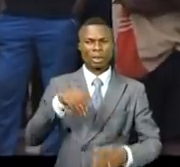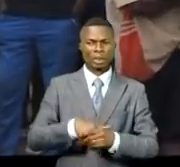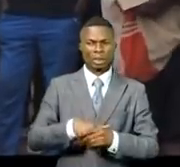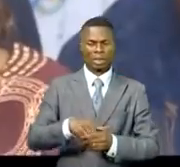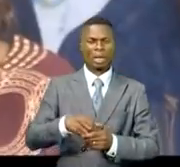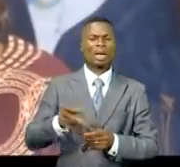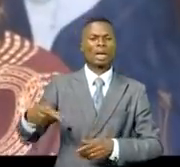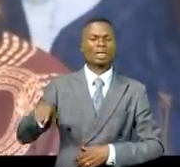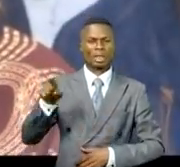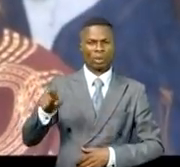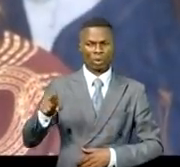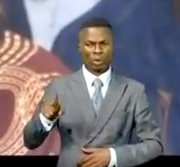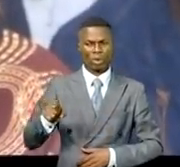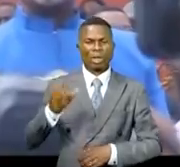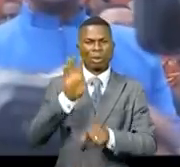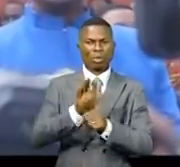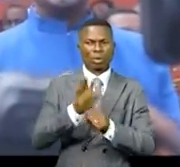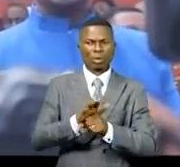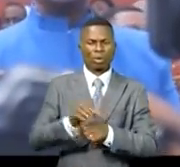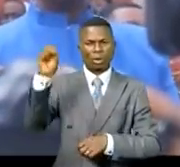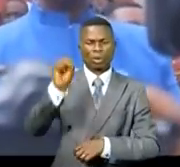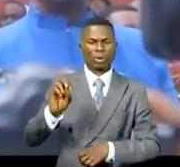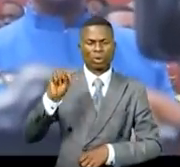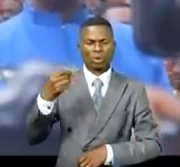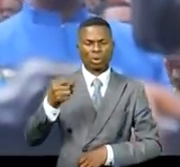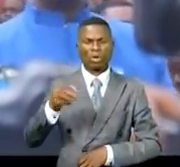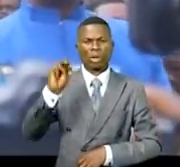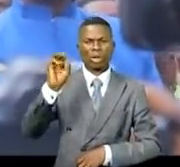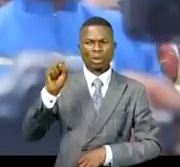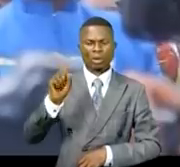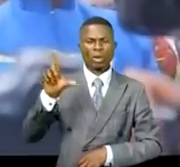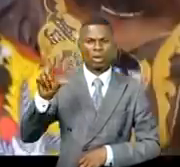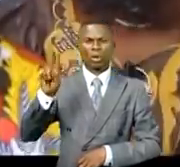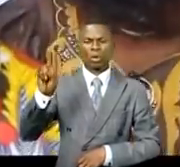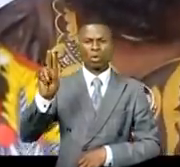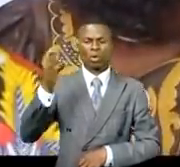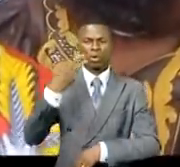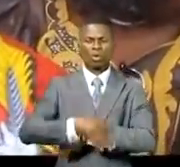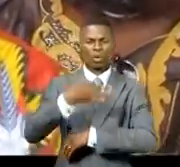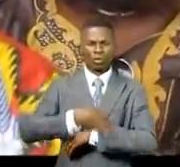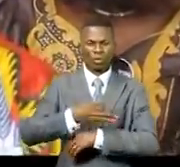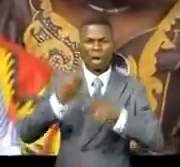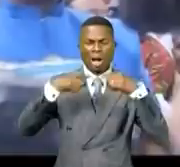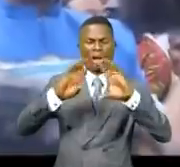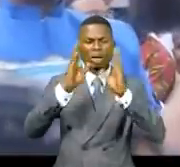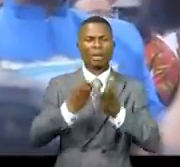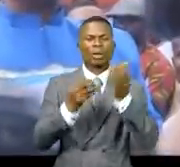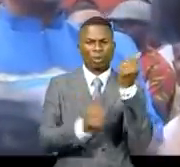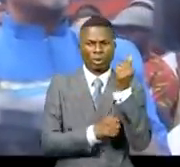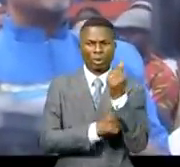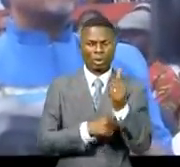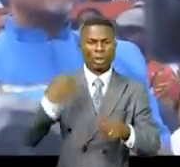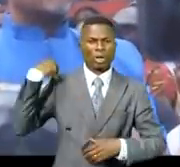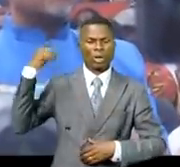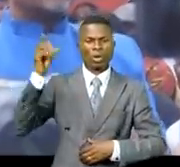entité administrative composée de Songololo, Mbanzangungu et Lufu. S'adressant à l'assistance, Augustin